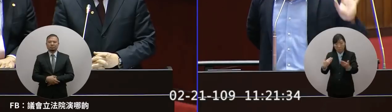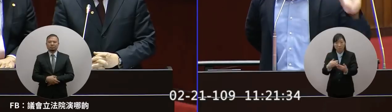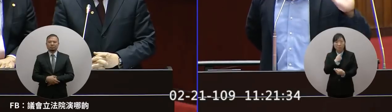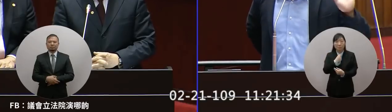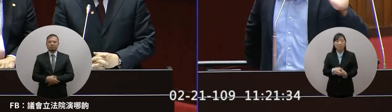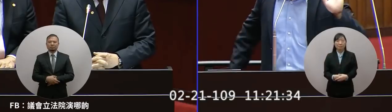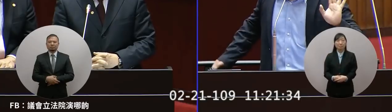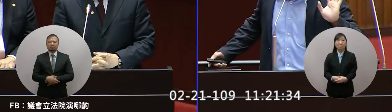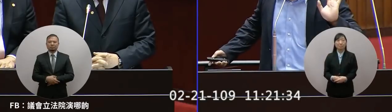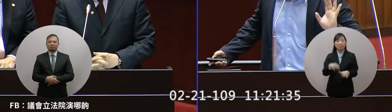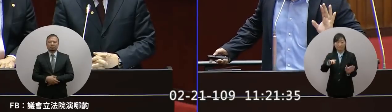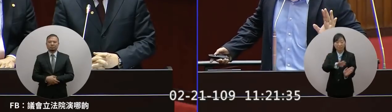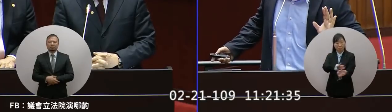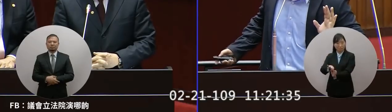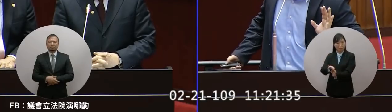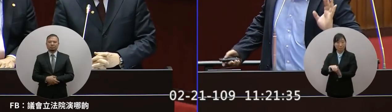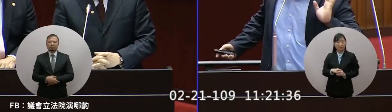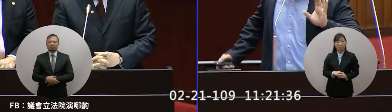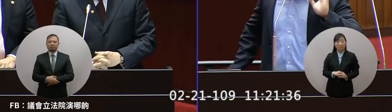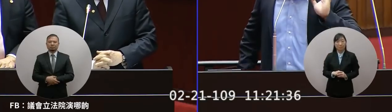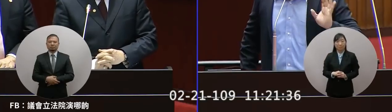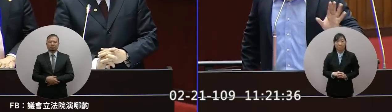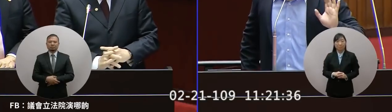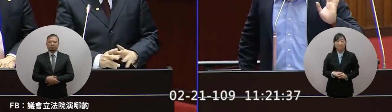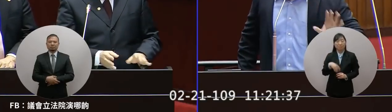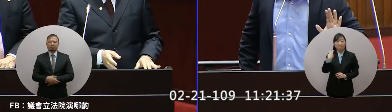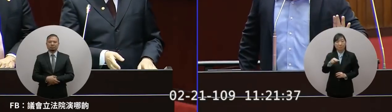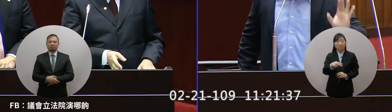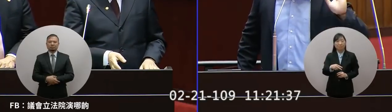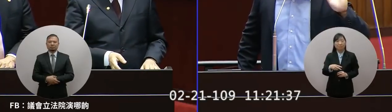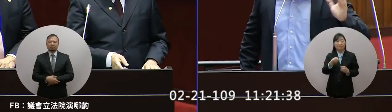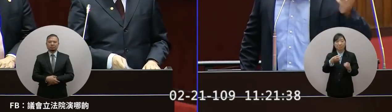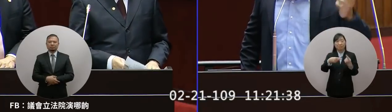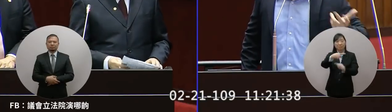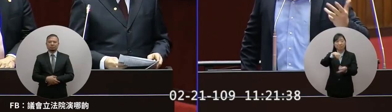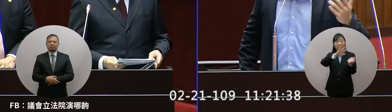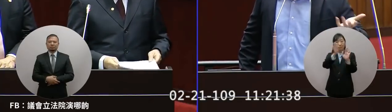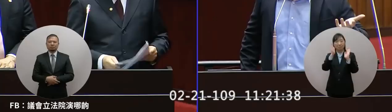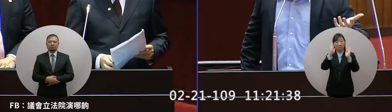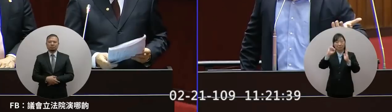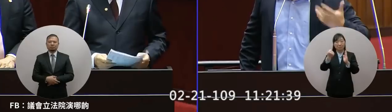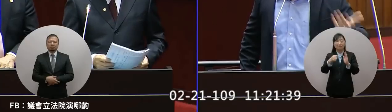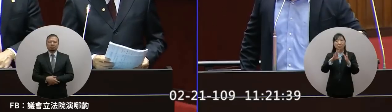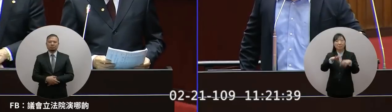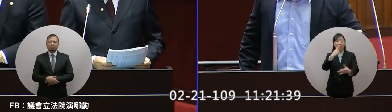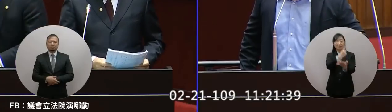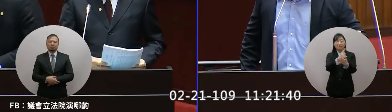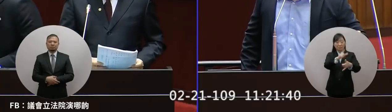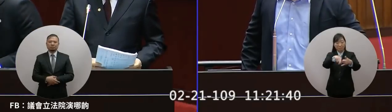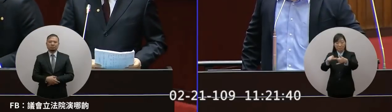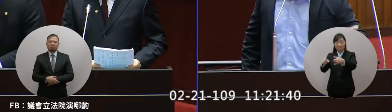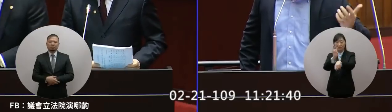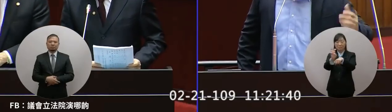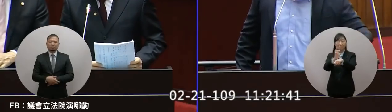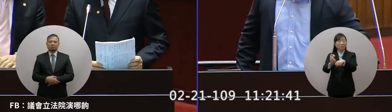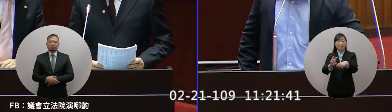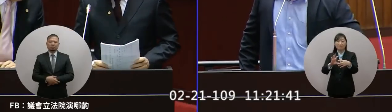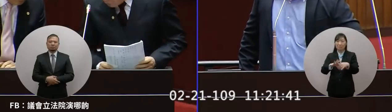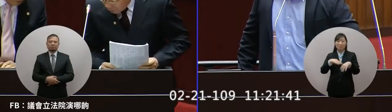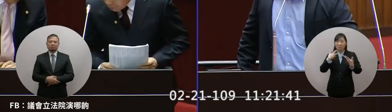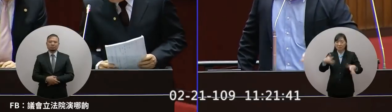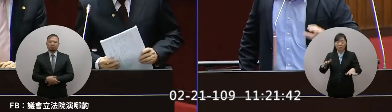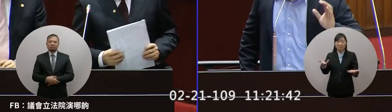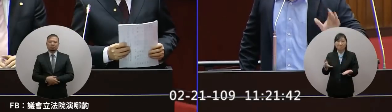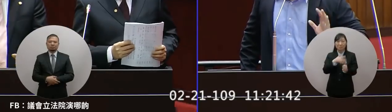那这个部分 OK。好，那我现在要谈一下转型正义，因为这个每个人就30分钟，这是太多议题了哈。就